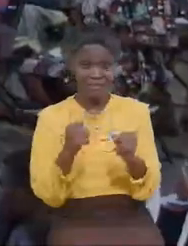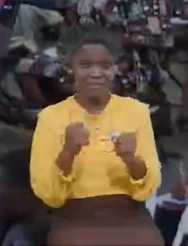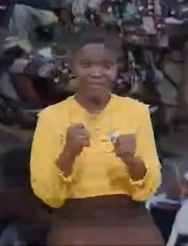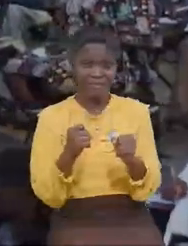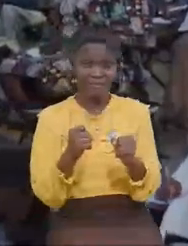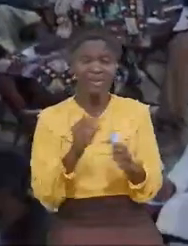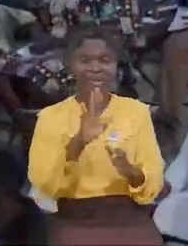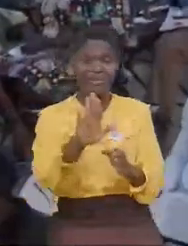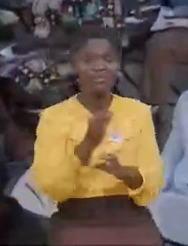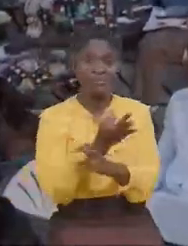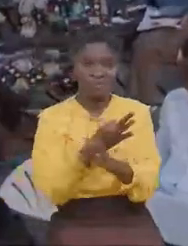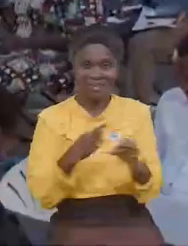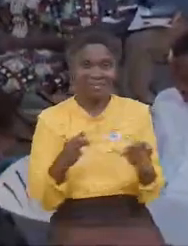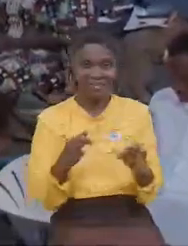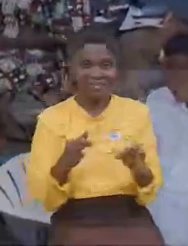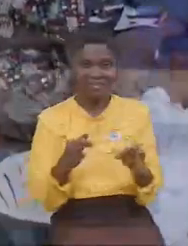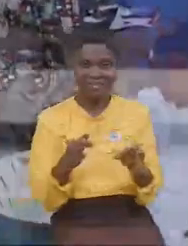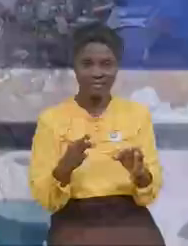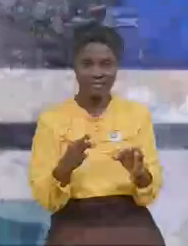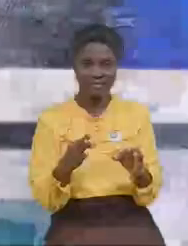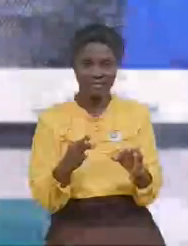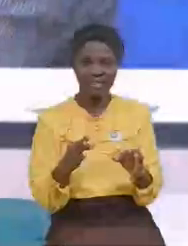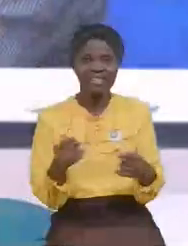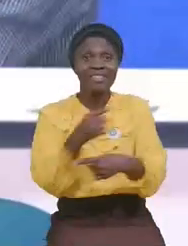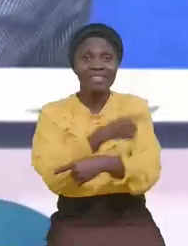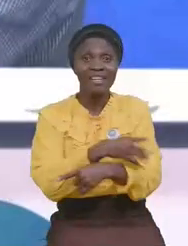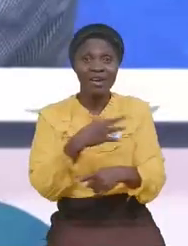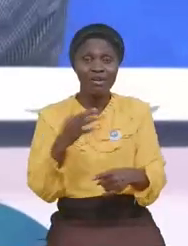le jour de liberté.